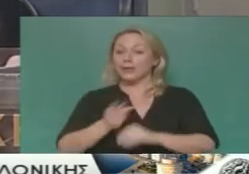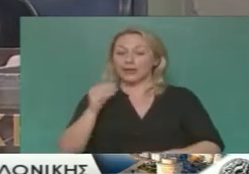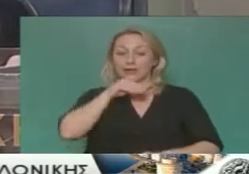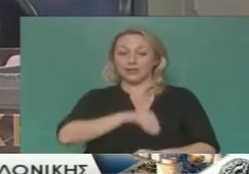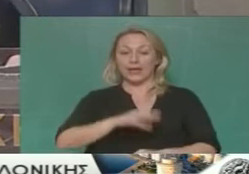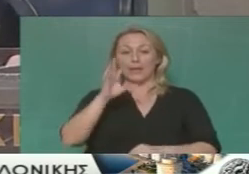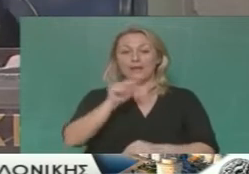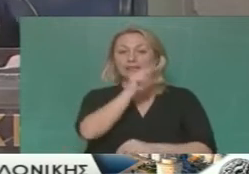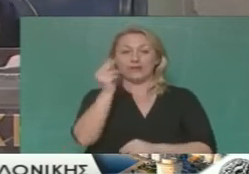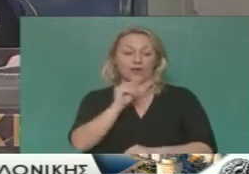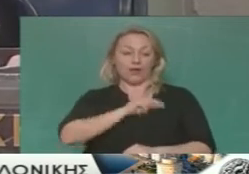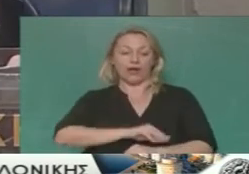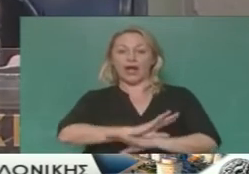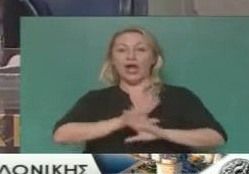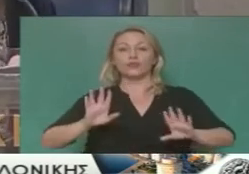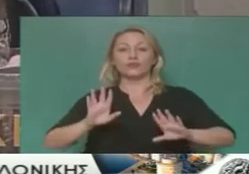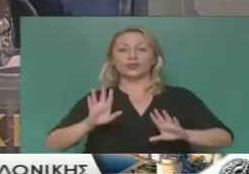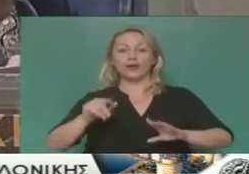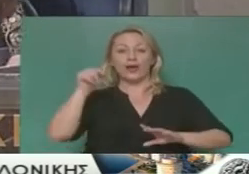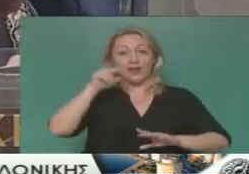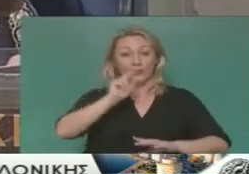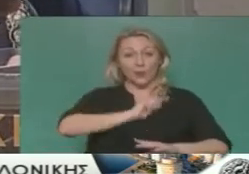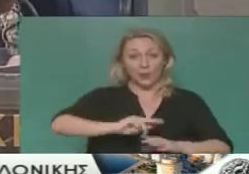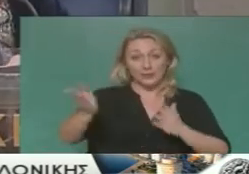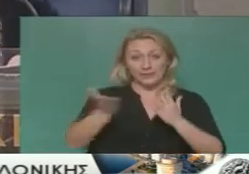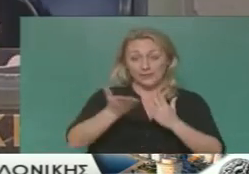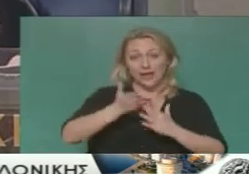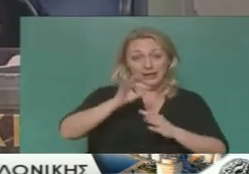μόλις 50 ευρώ. Αυτό ήταν το περίφημο μέρισμα.